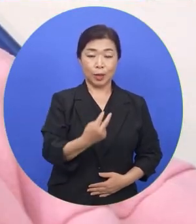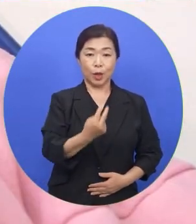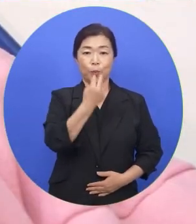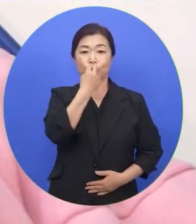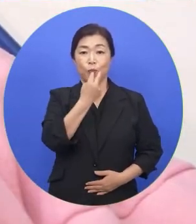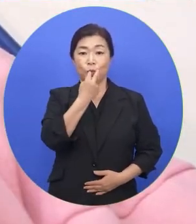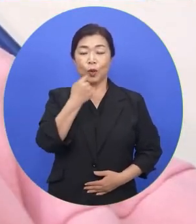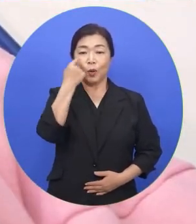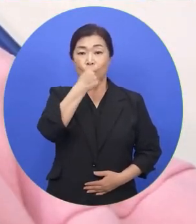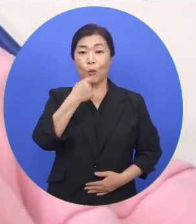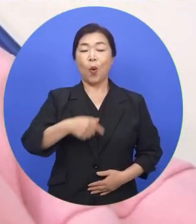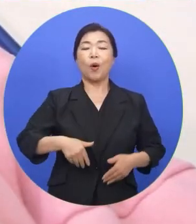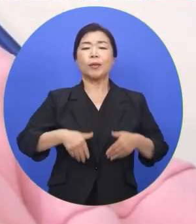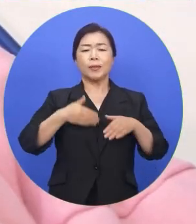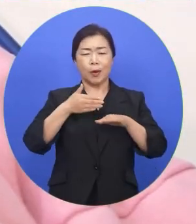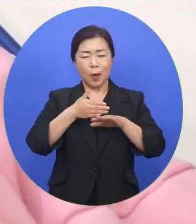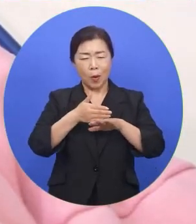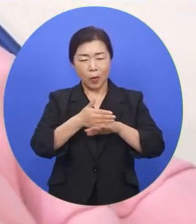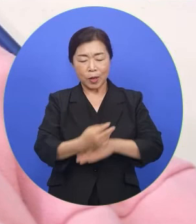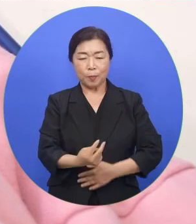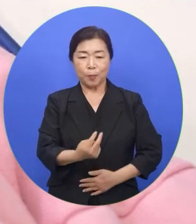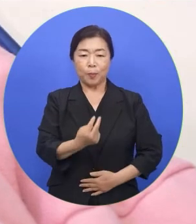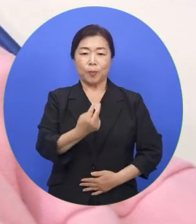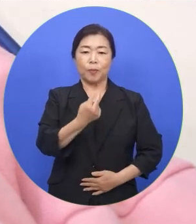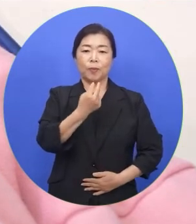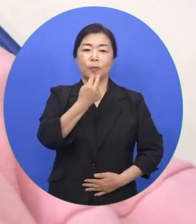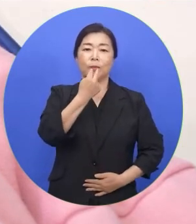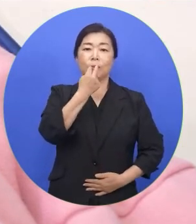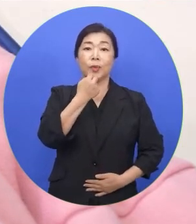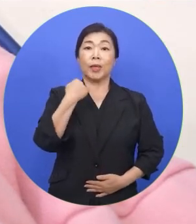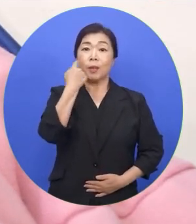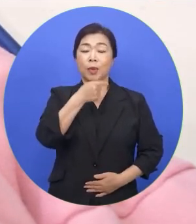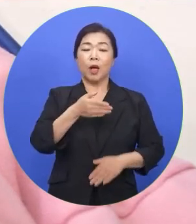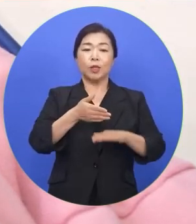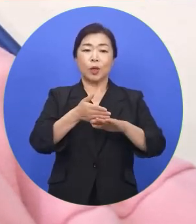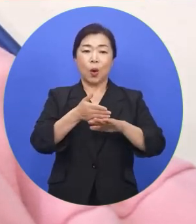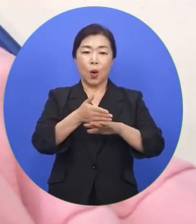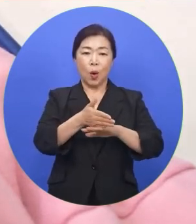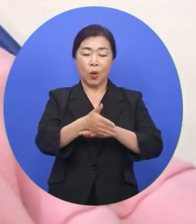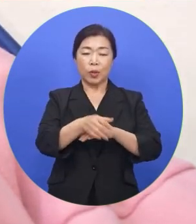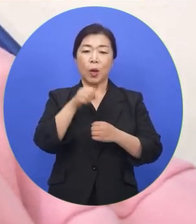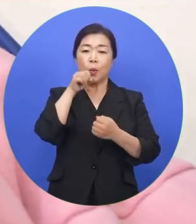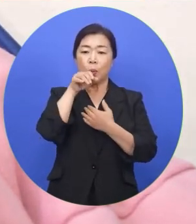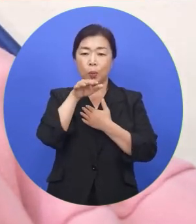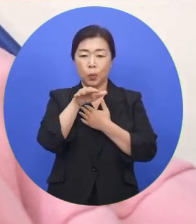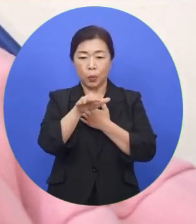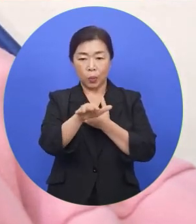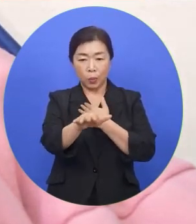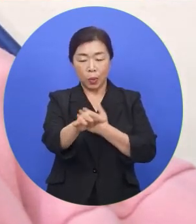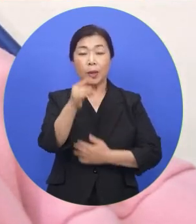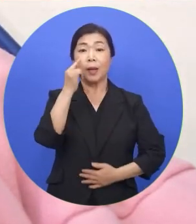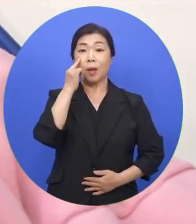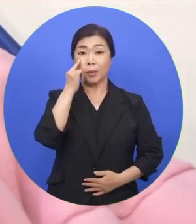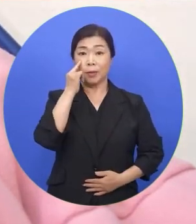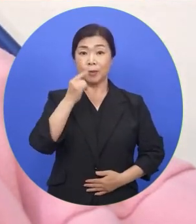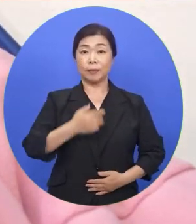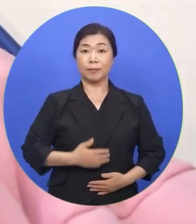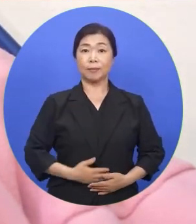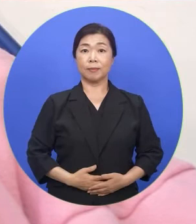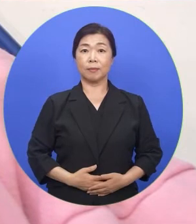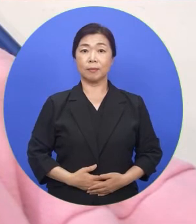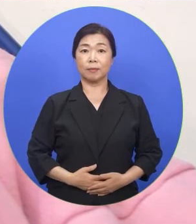다시 코로 천천히 숨을 들이쉬고 입으로 천천히 숨을 내뱉습니다.